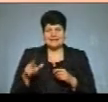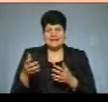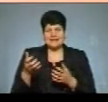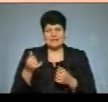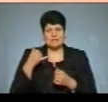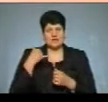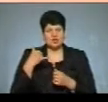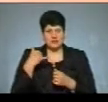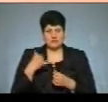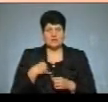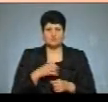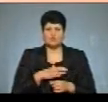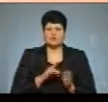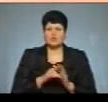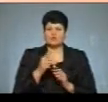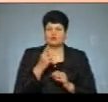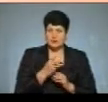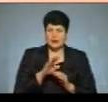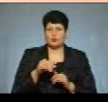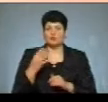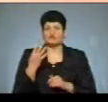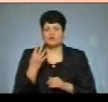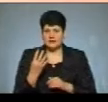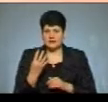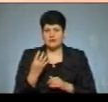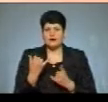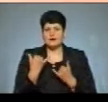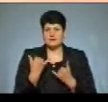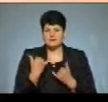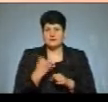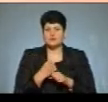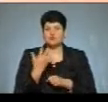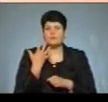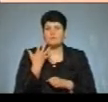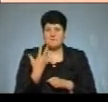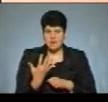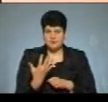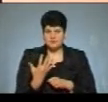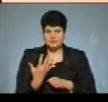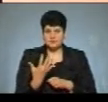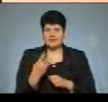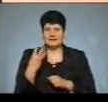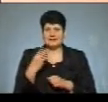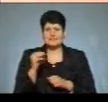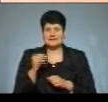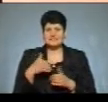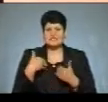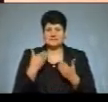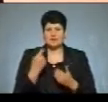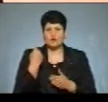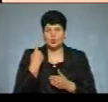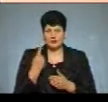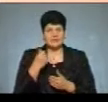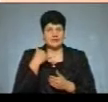працювало спочатку 3 диспетчера, потім 4, а зараз на даний час працює 5 диспетчерів. На 30 тисяч звернень – один